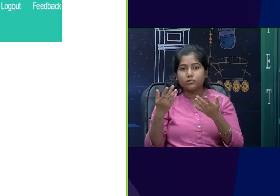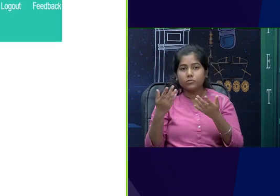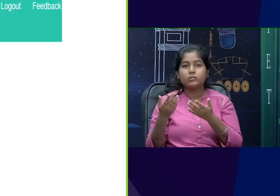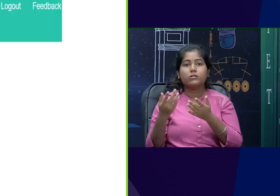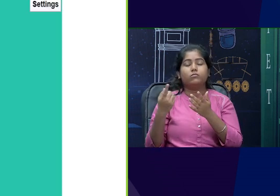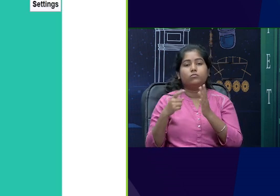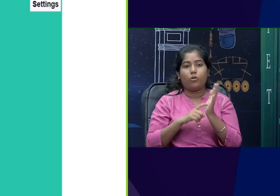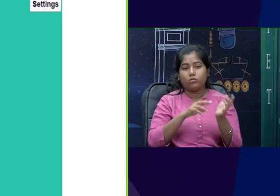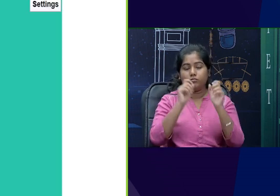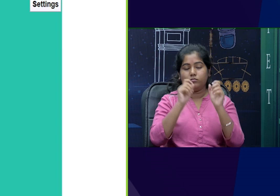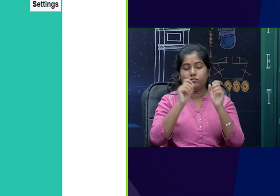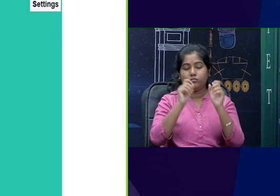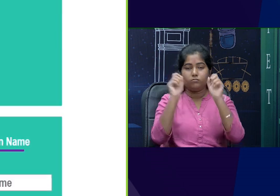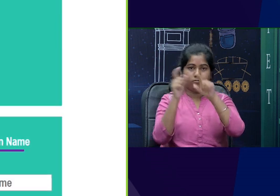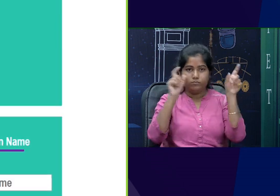प्लीज नेक्स्ट,